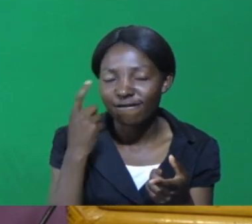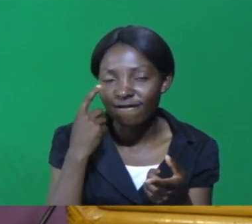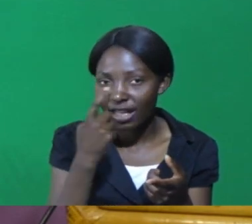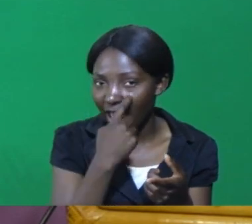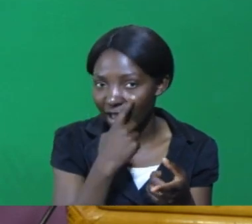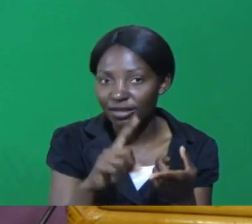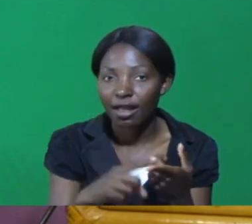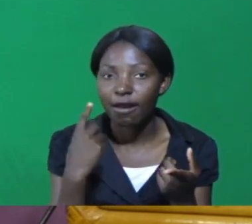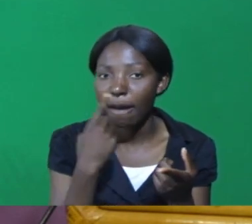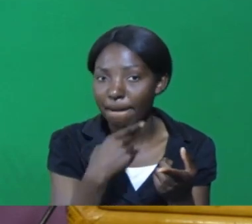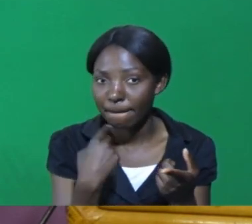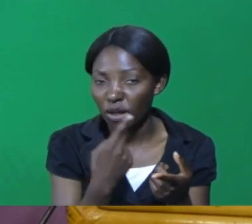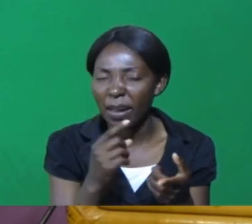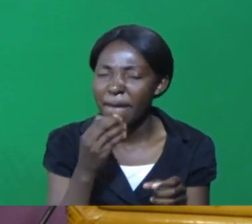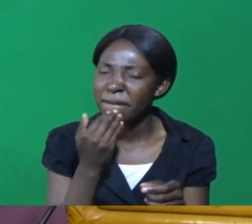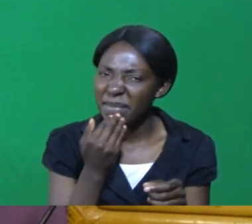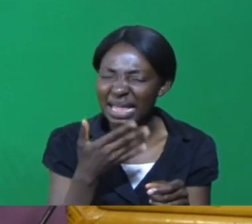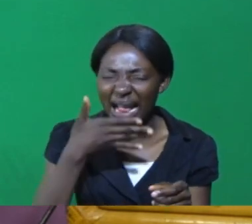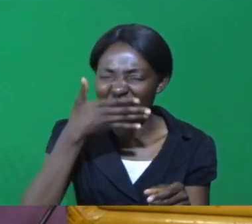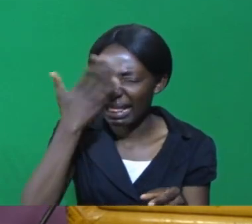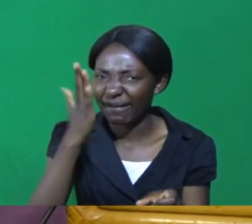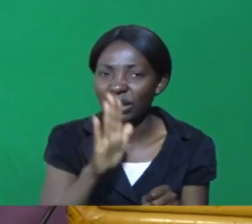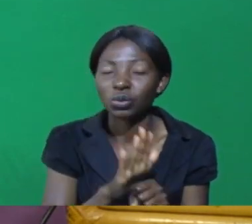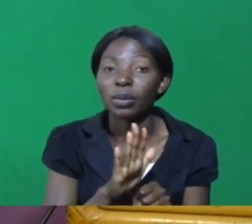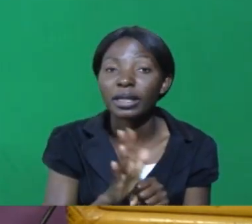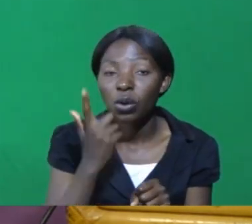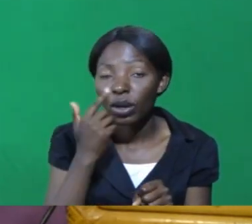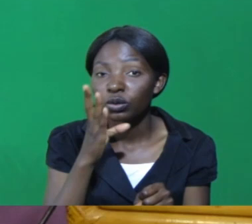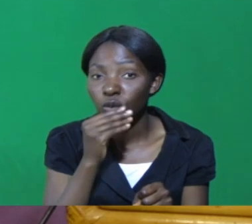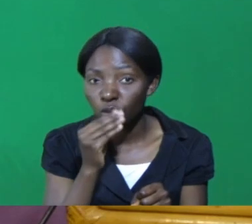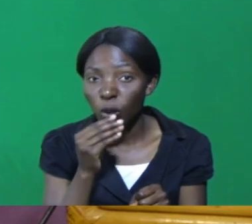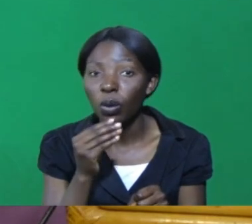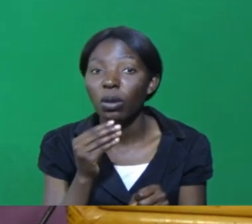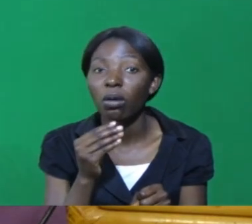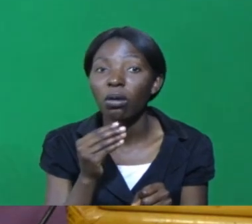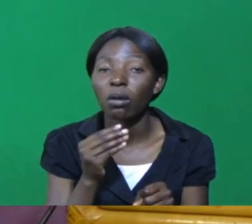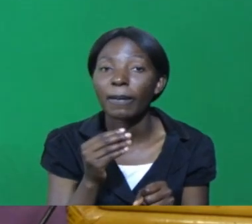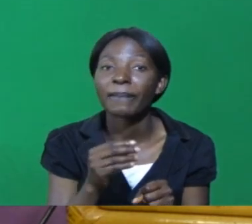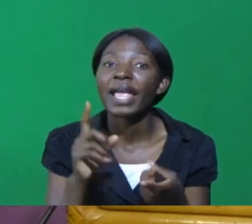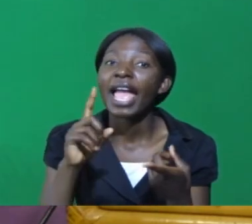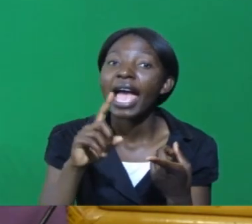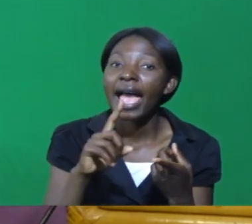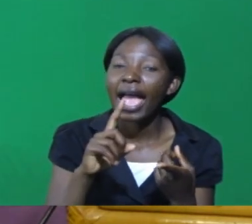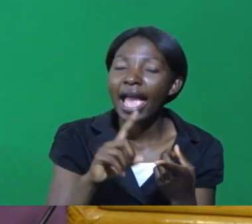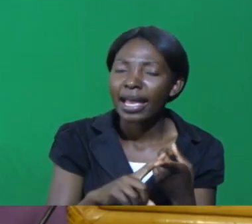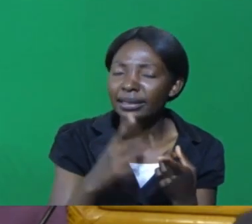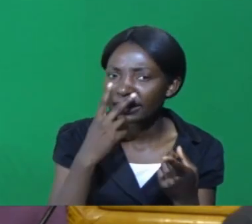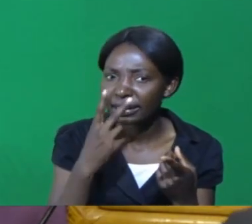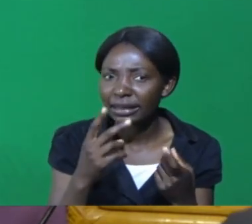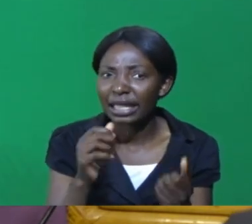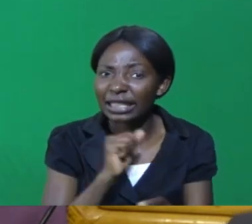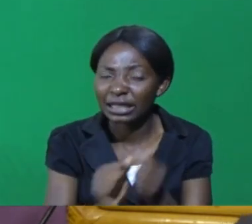nemuromo, kureva kuti pane uchenjeri, kana achitaura ane hwaakamiririra. Ndobva taona zvakare kuti